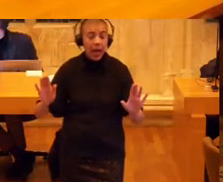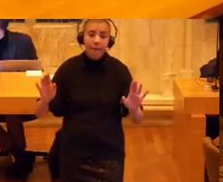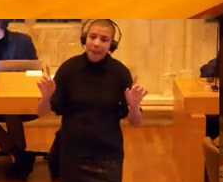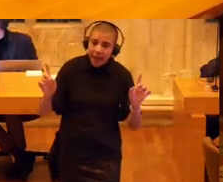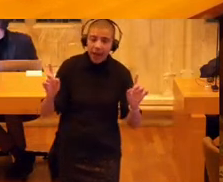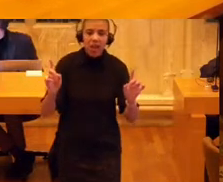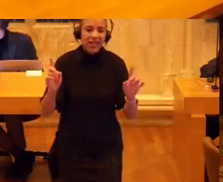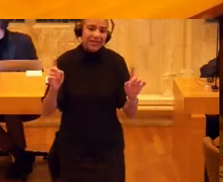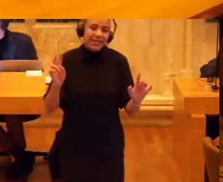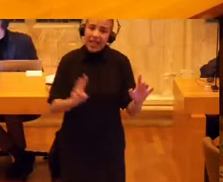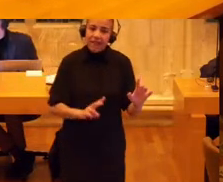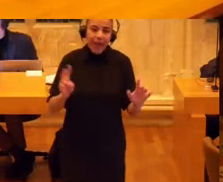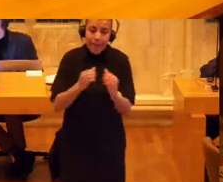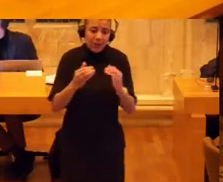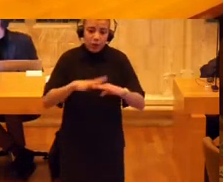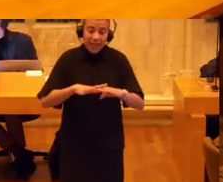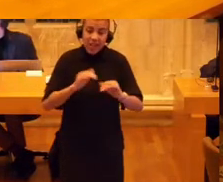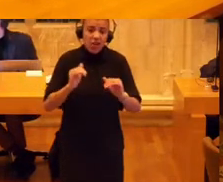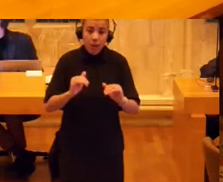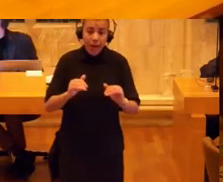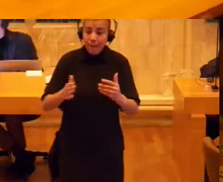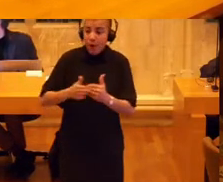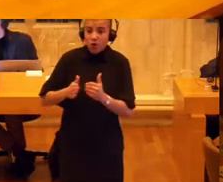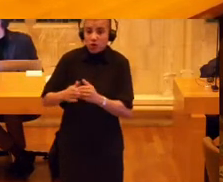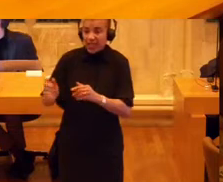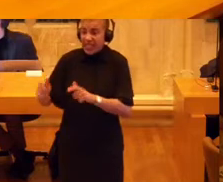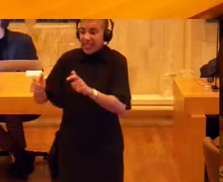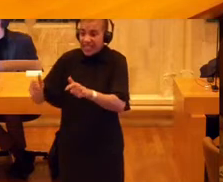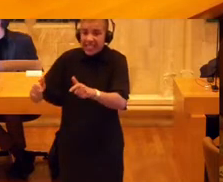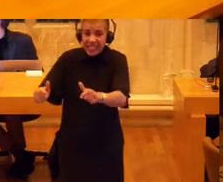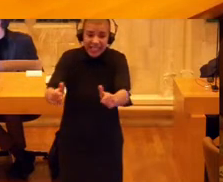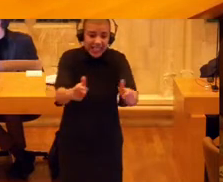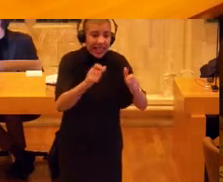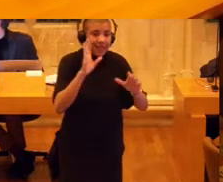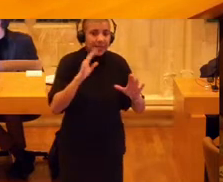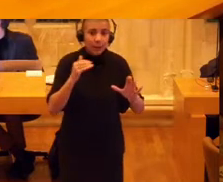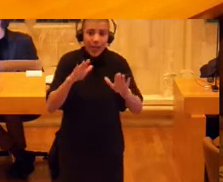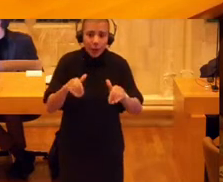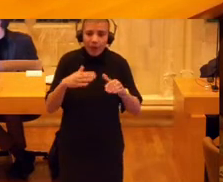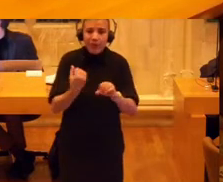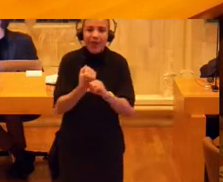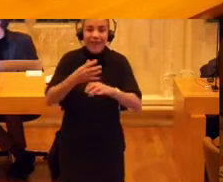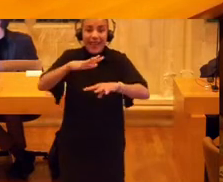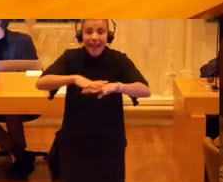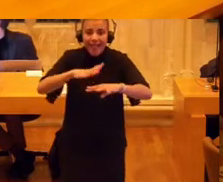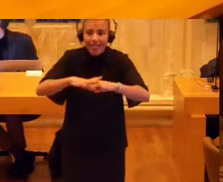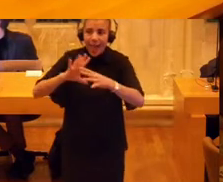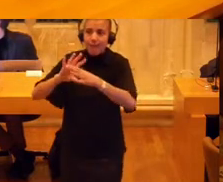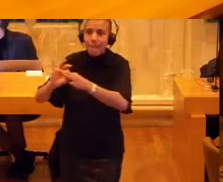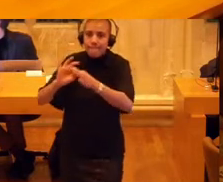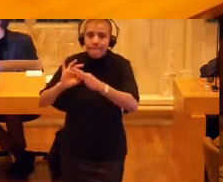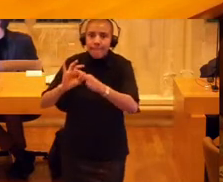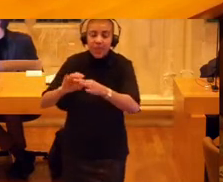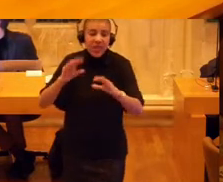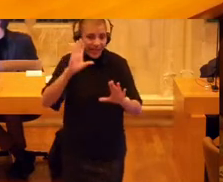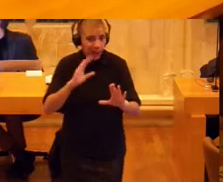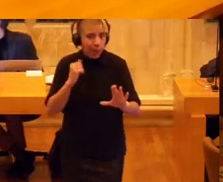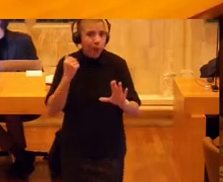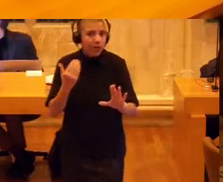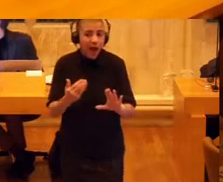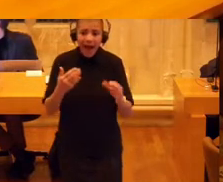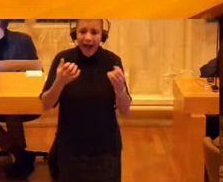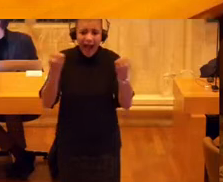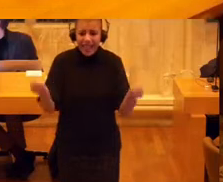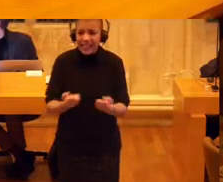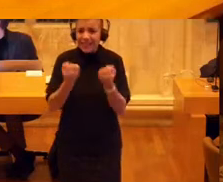totalement d'habitations et ça demande de continuer bien la concertation avec le quartier. Donc, quelles que soient les activités, je ne pense pas spécifiquement au tympan, je